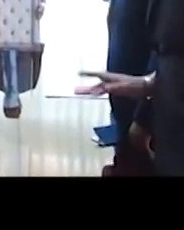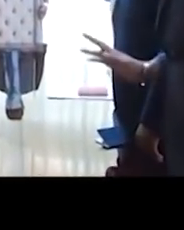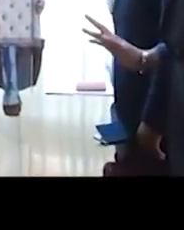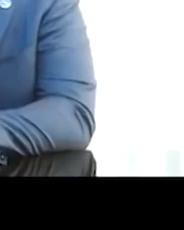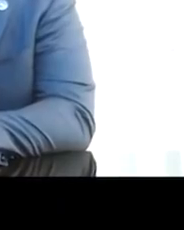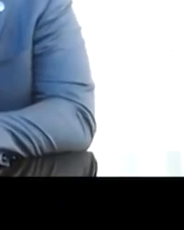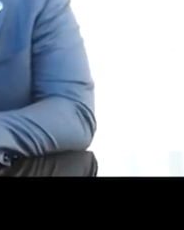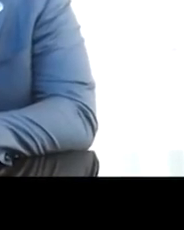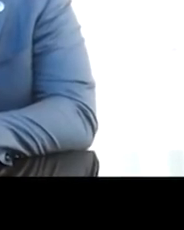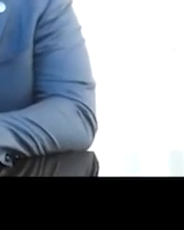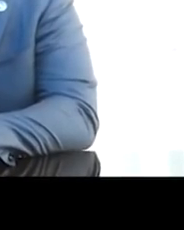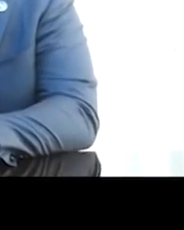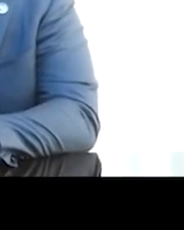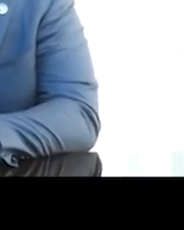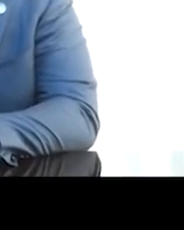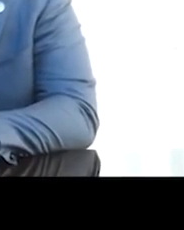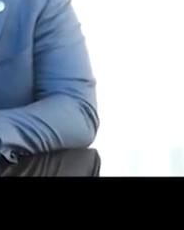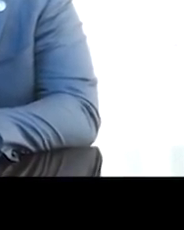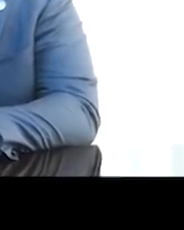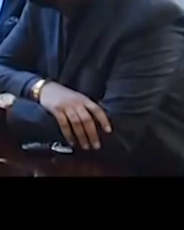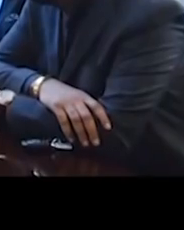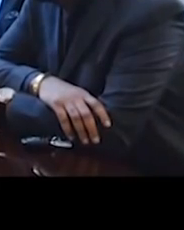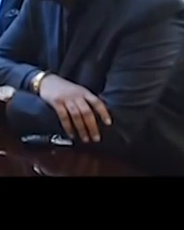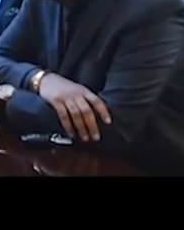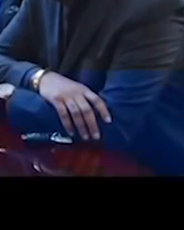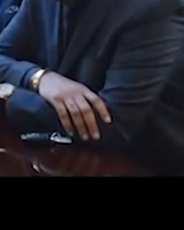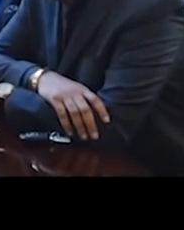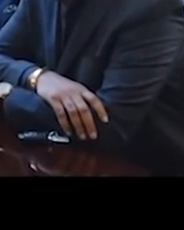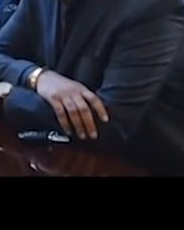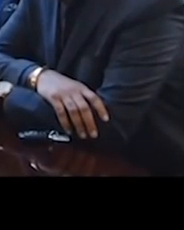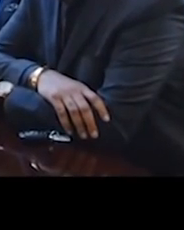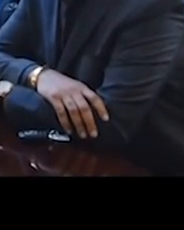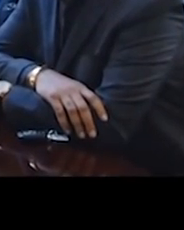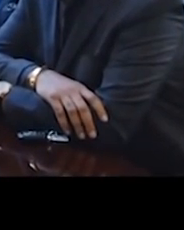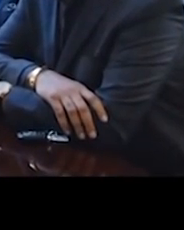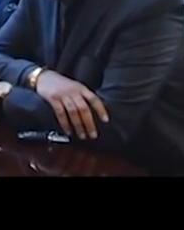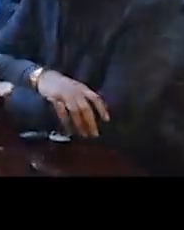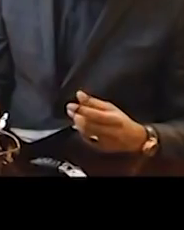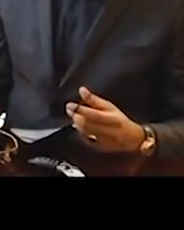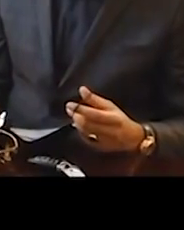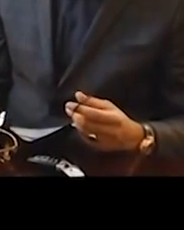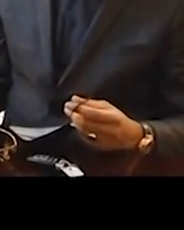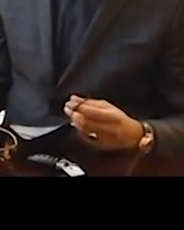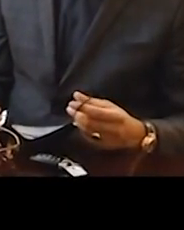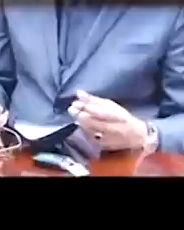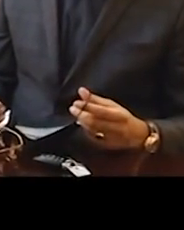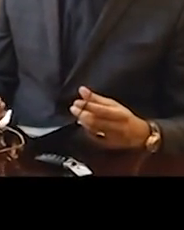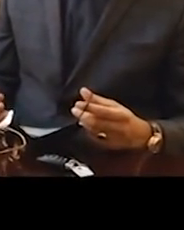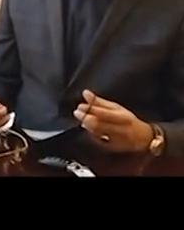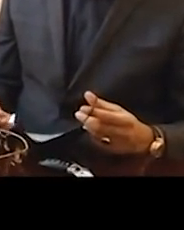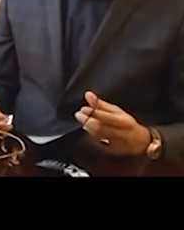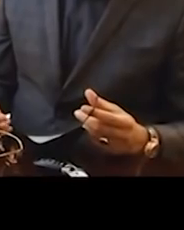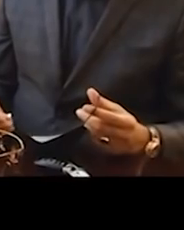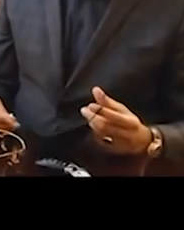février de cette année la construction de la station voltaïque des tubes pour abou madi et les travaux du projet kitoko à tout cas sa